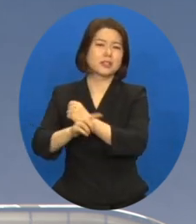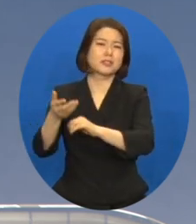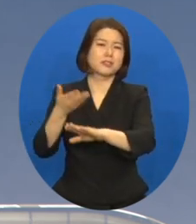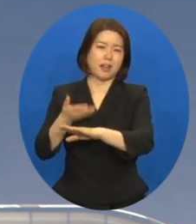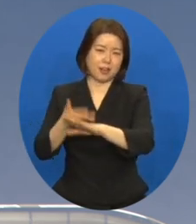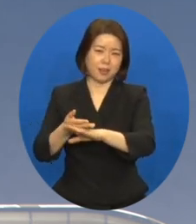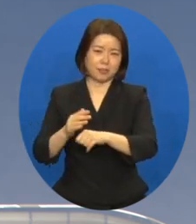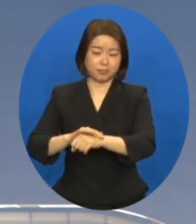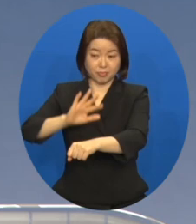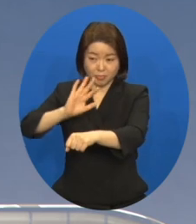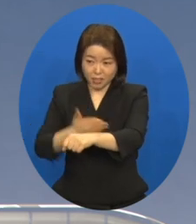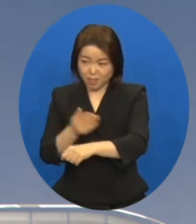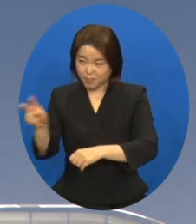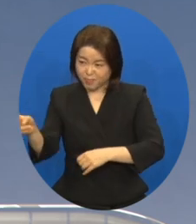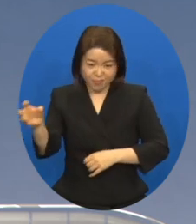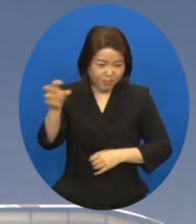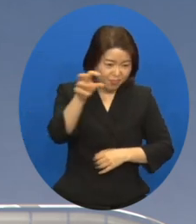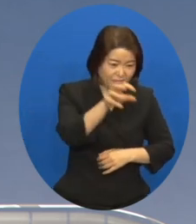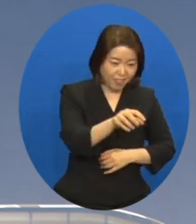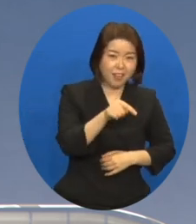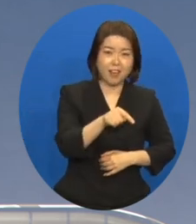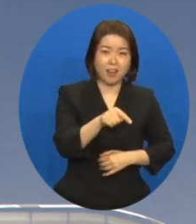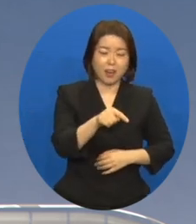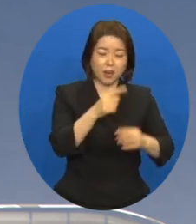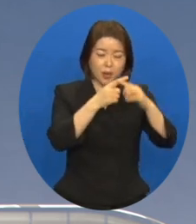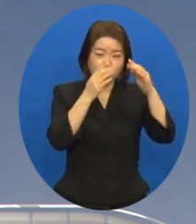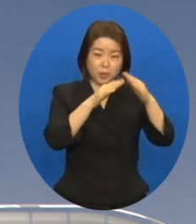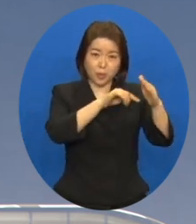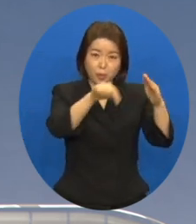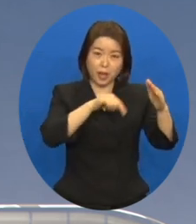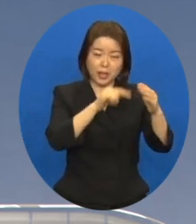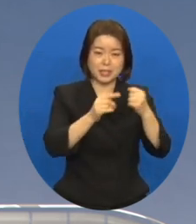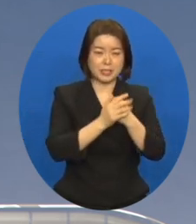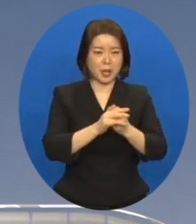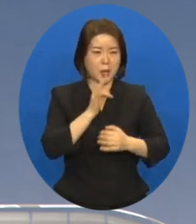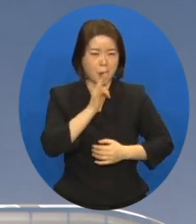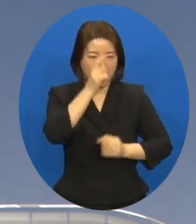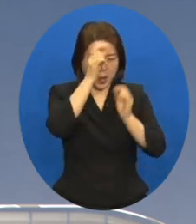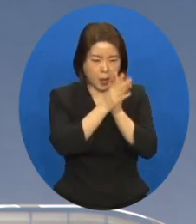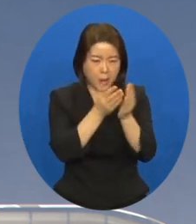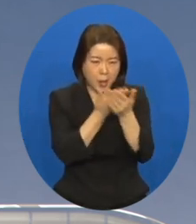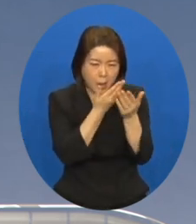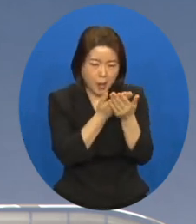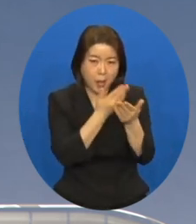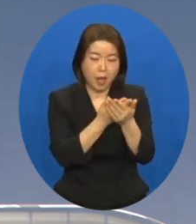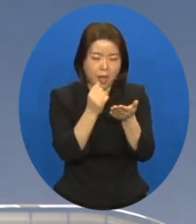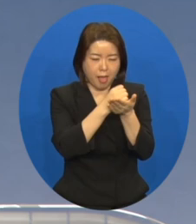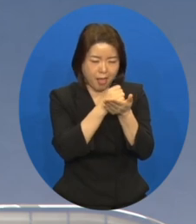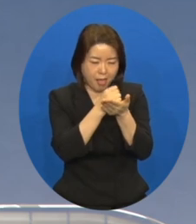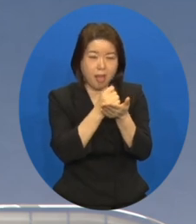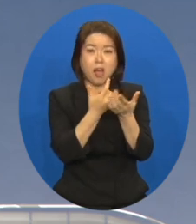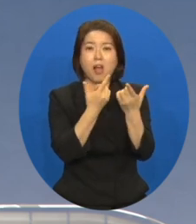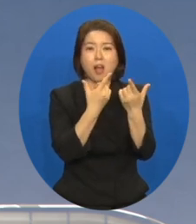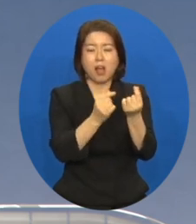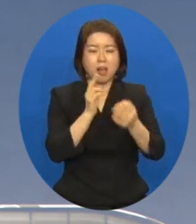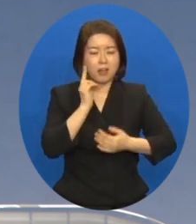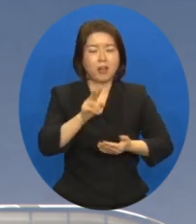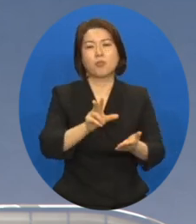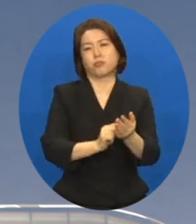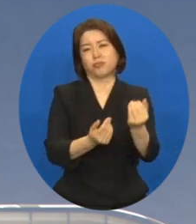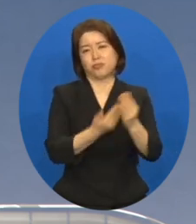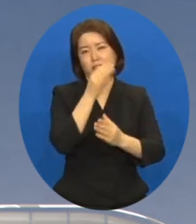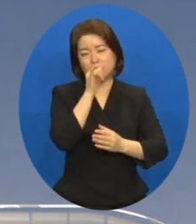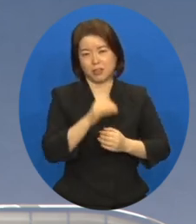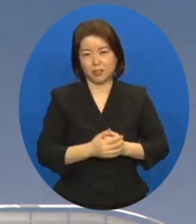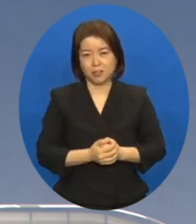교회 안에 성도들 사이에서도 예언을 마치 예언기도 받듯이 하는 것이 심각한 문제가 있는 거예요.